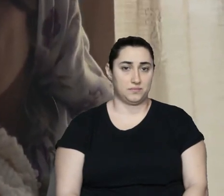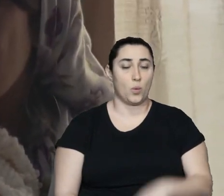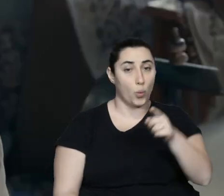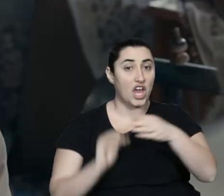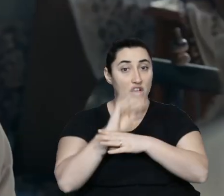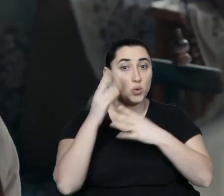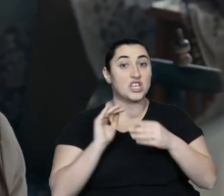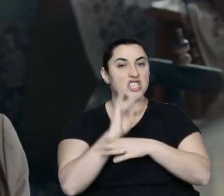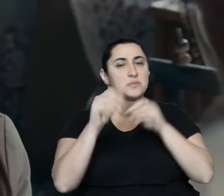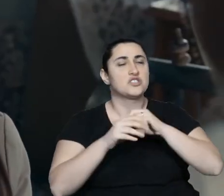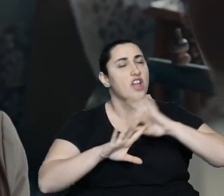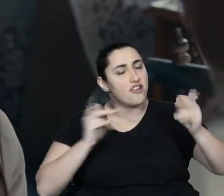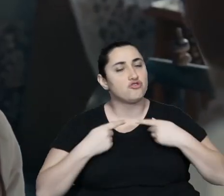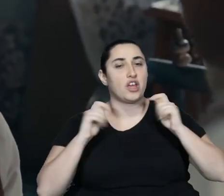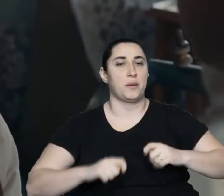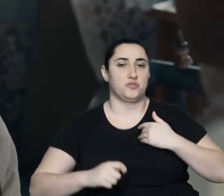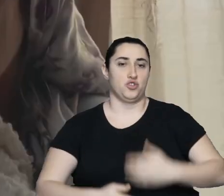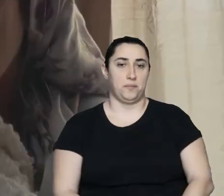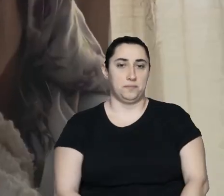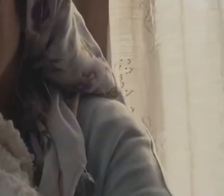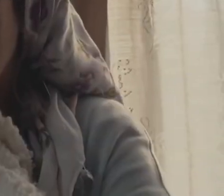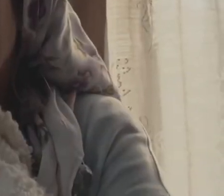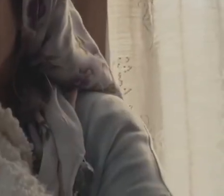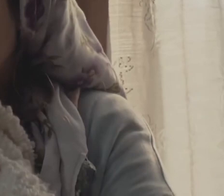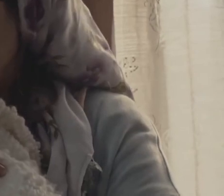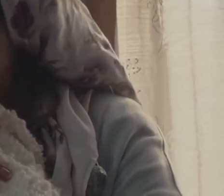Yaşayacak o. Yaşaması için ne lazımsa yapacağım.